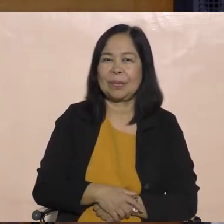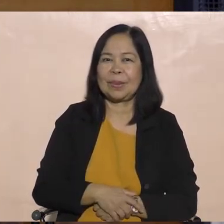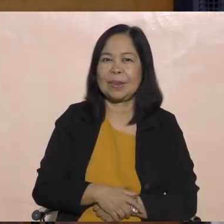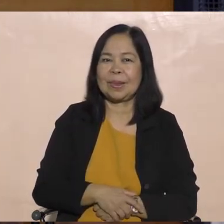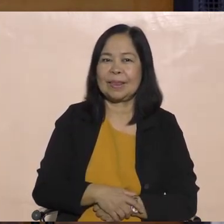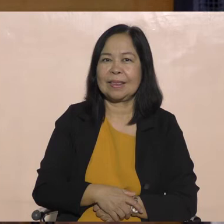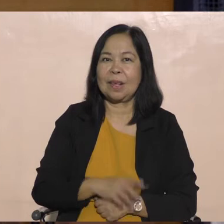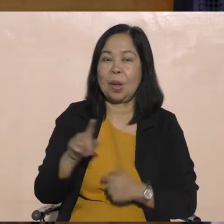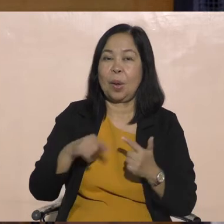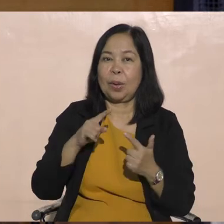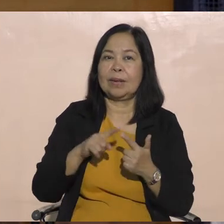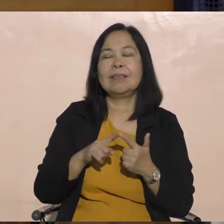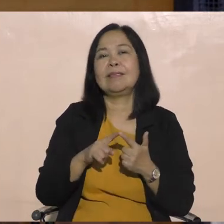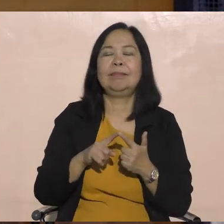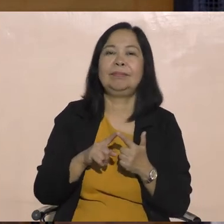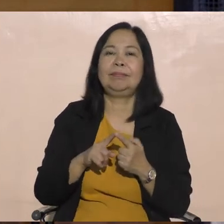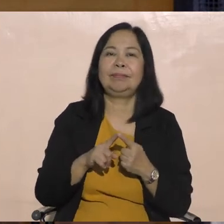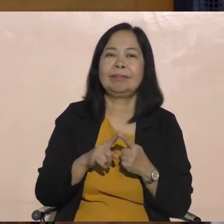So diyang,